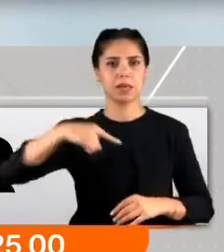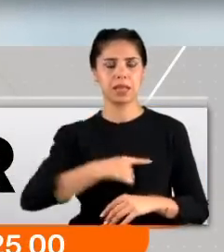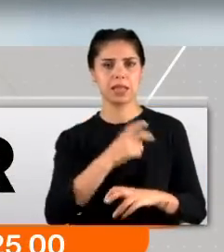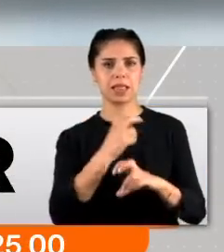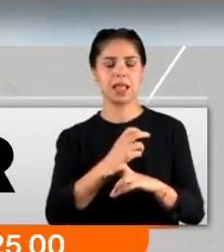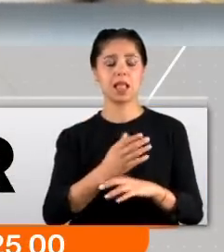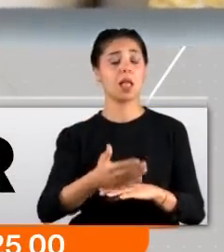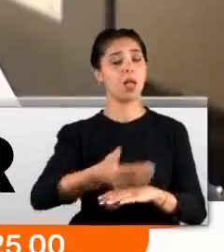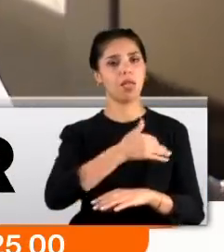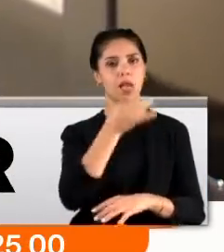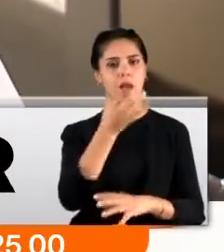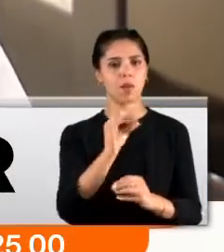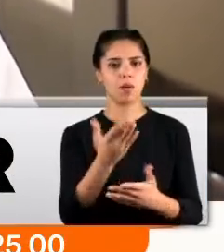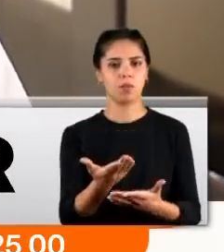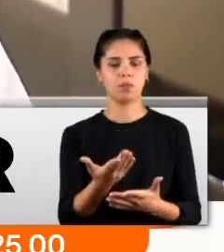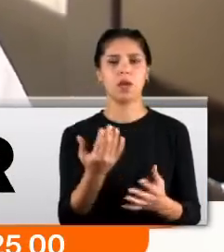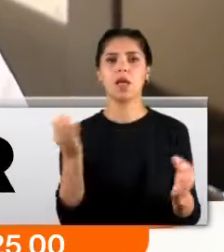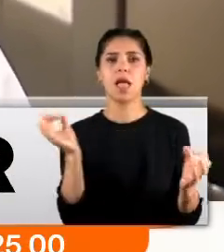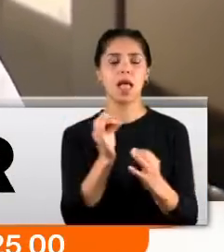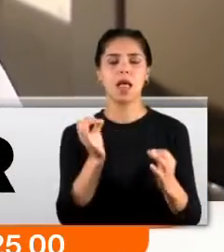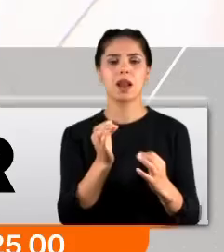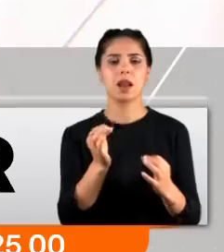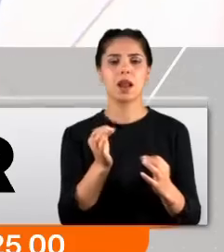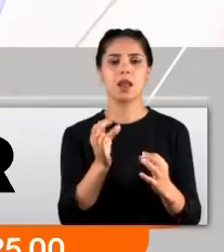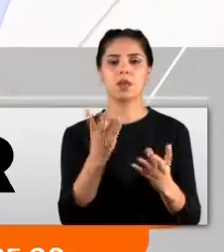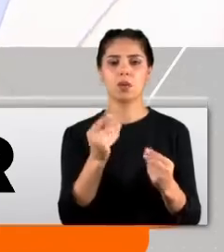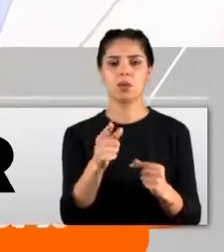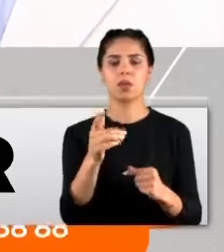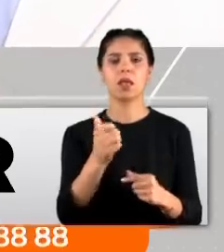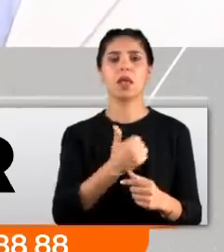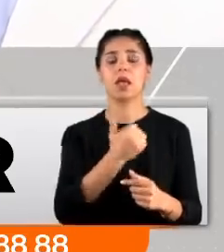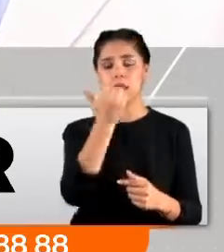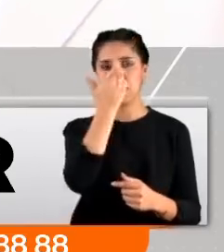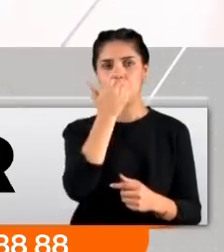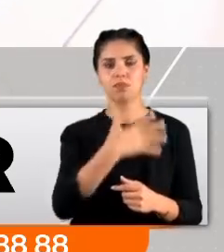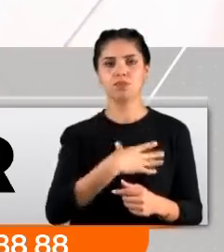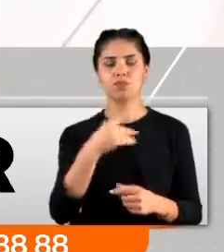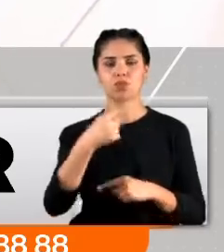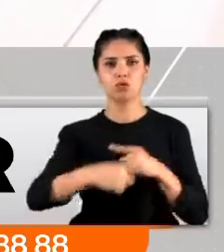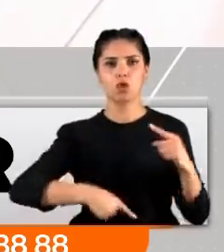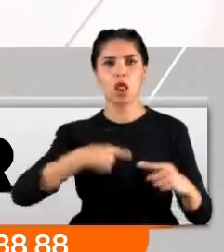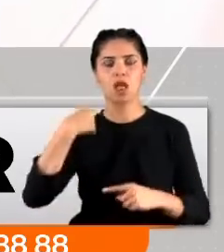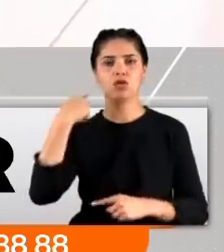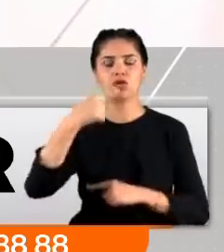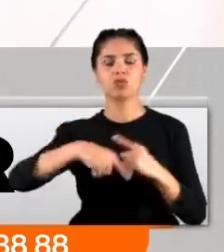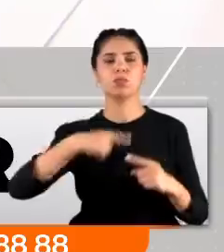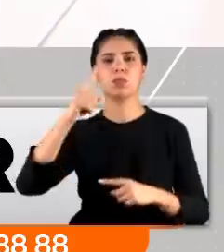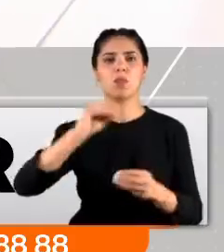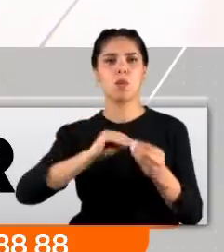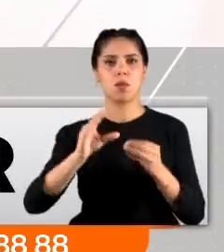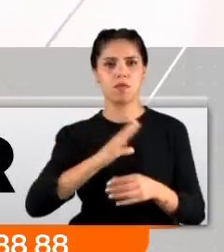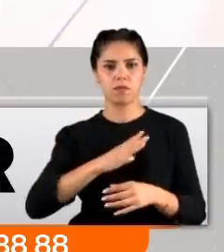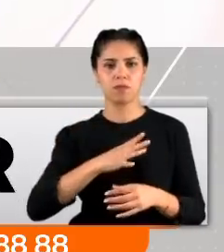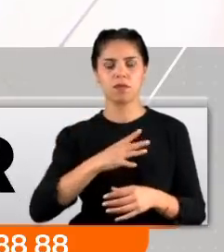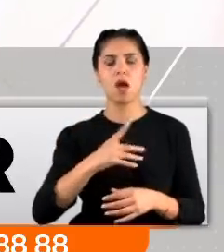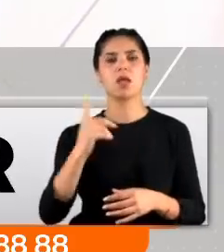önceden habercisi olabilir. Bazen en erken belirti de olabilir. Bu kan pompalanmasında, yani dolaşımda bir sorun var ise kulaklar